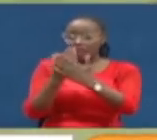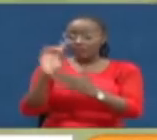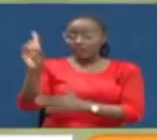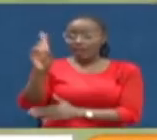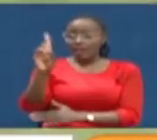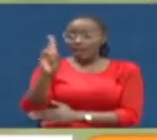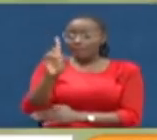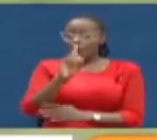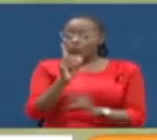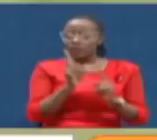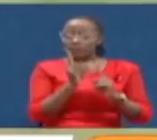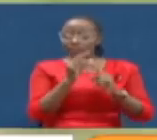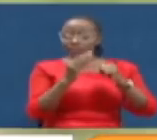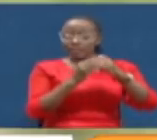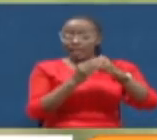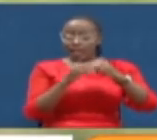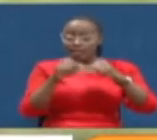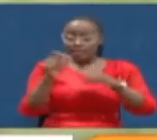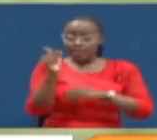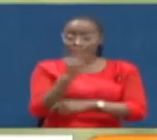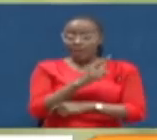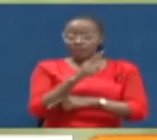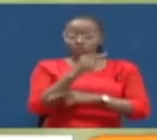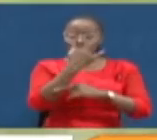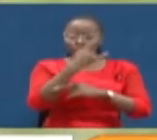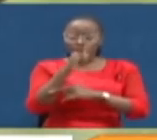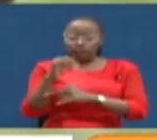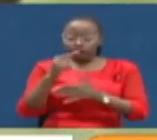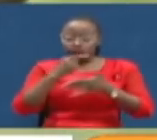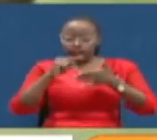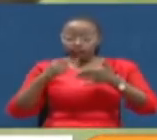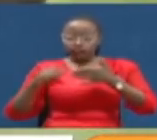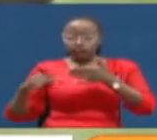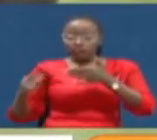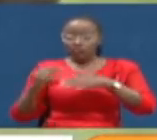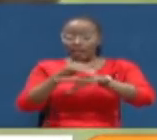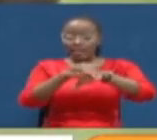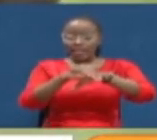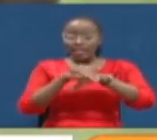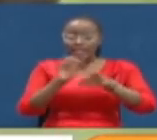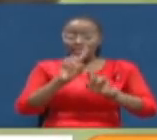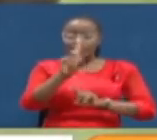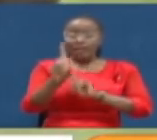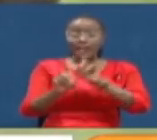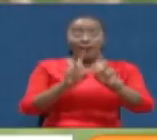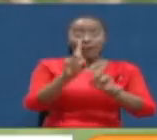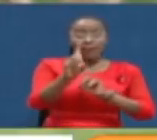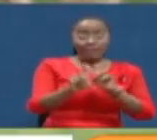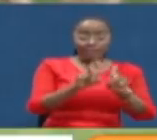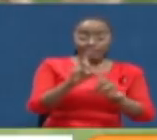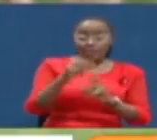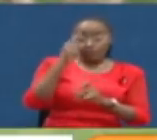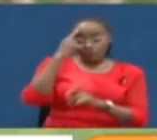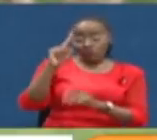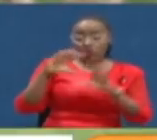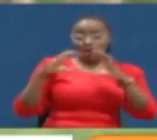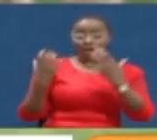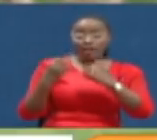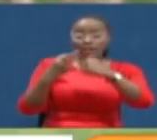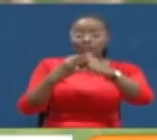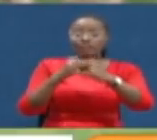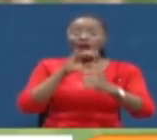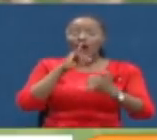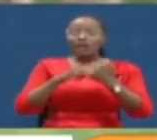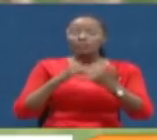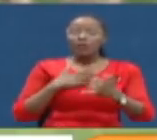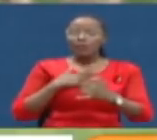Nairobi tarehe 9 mwezi huu kusahihisha mtihani wa Kiingereza wa darasa la nane. My husband has gone there